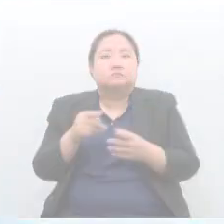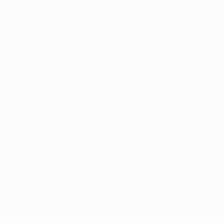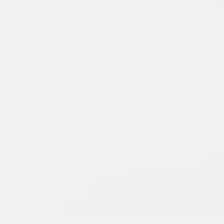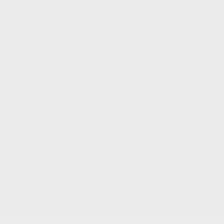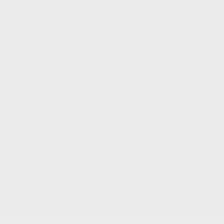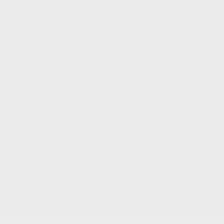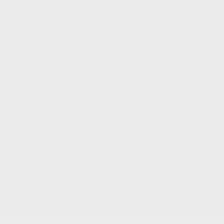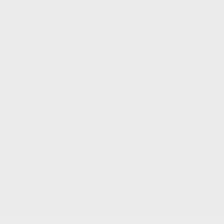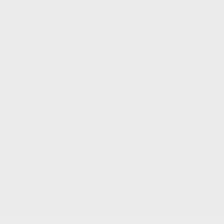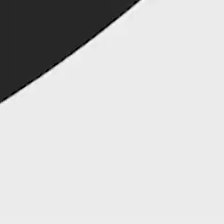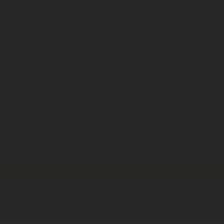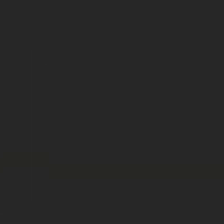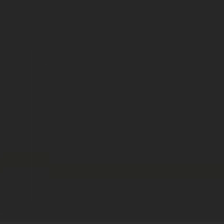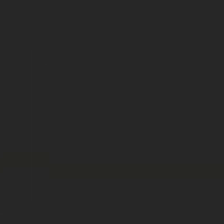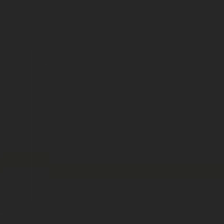ขอบคุณ